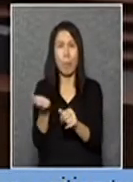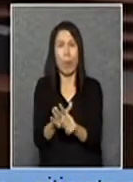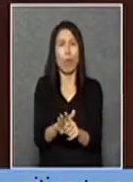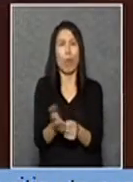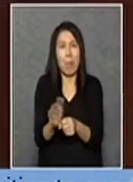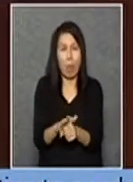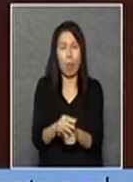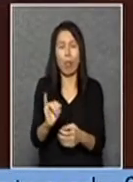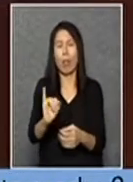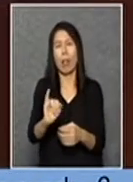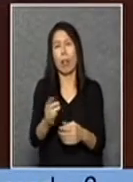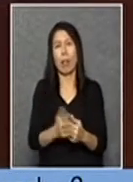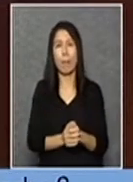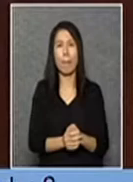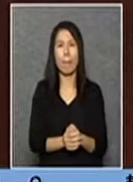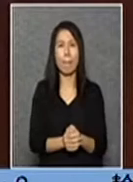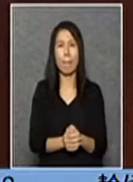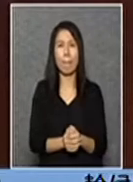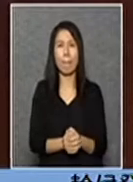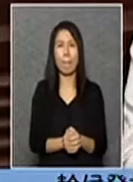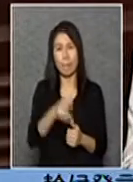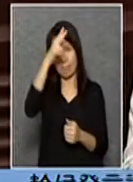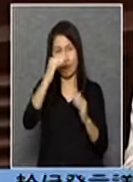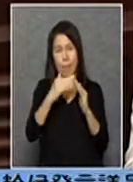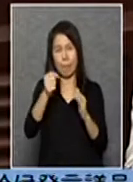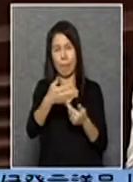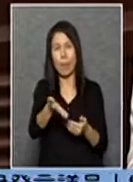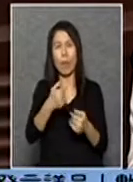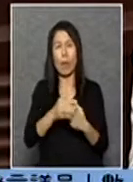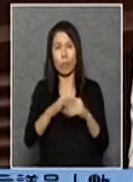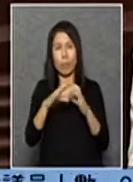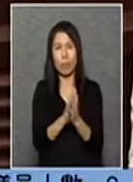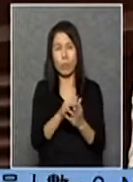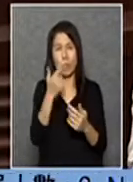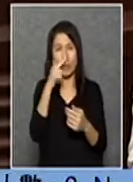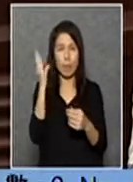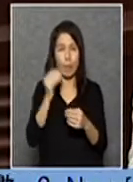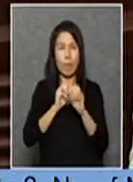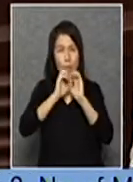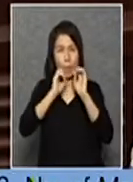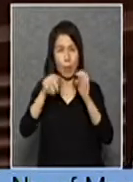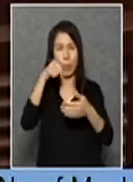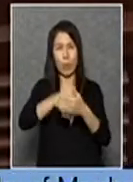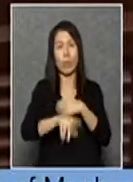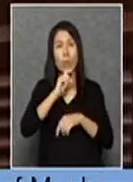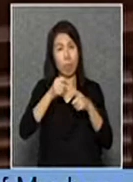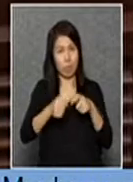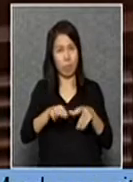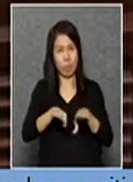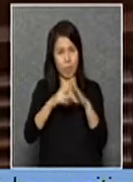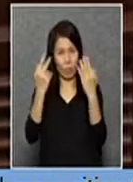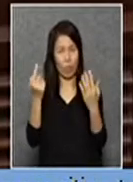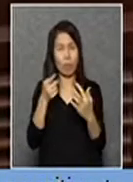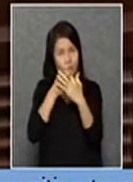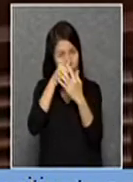償。 局長， 整體在現在的新聞發布裡面，我們是秉持公開透明的原